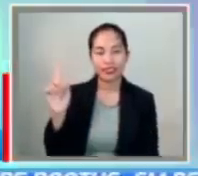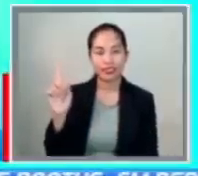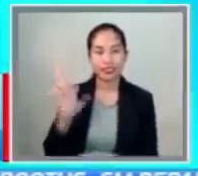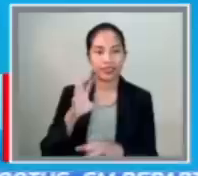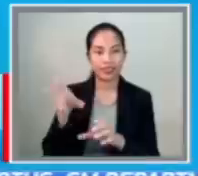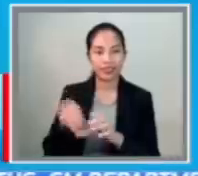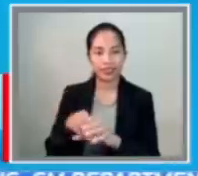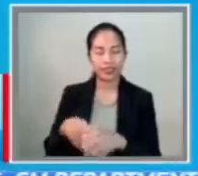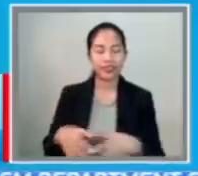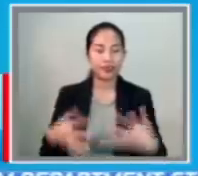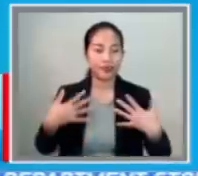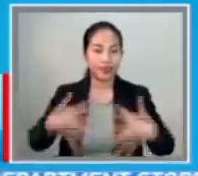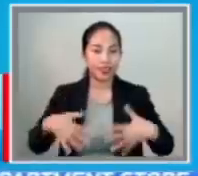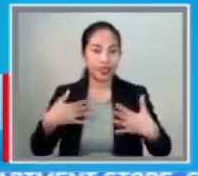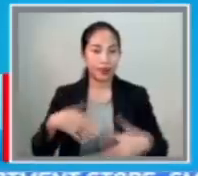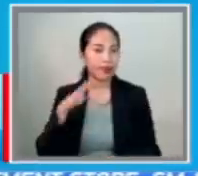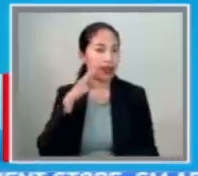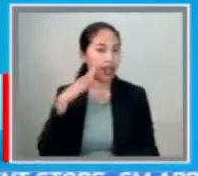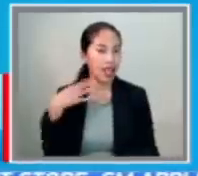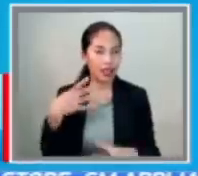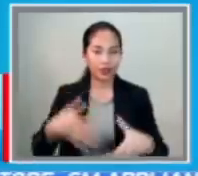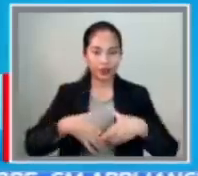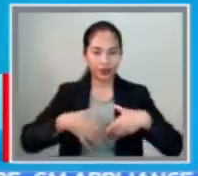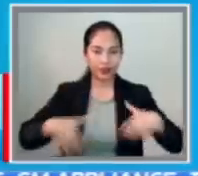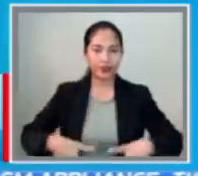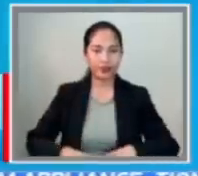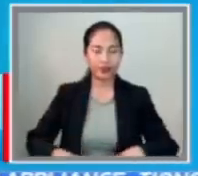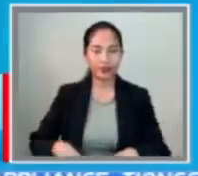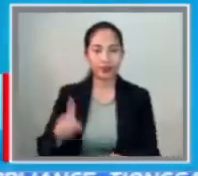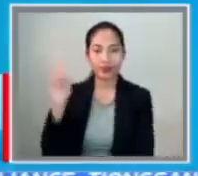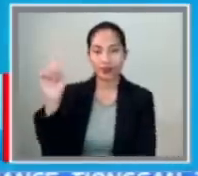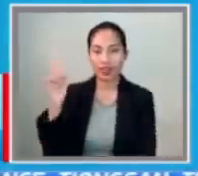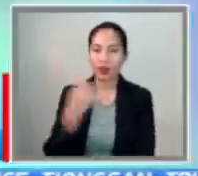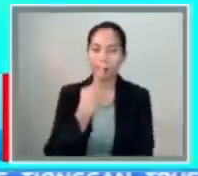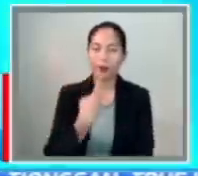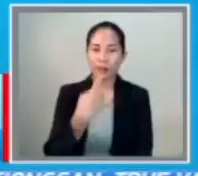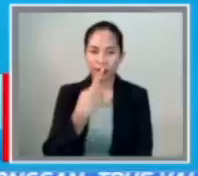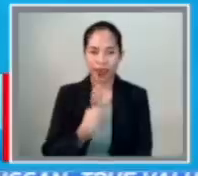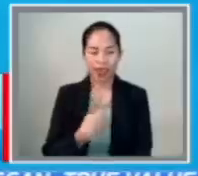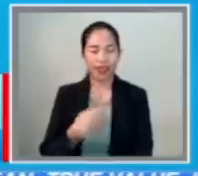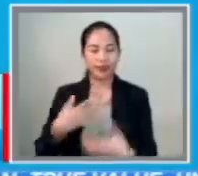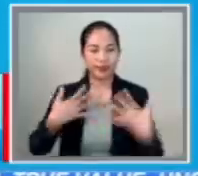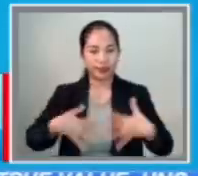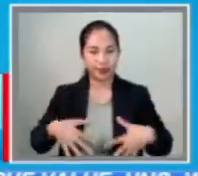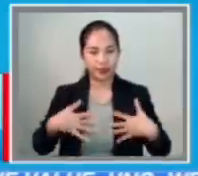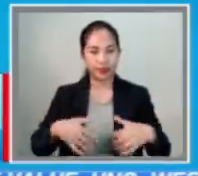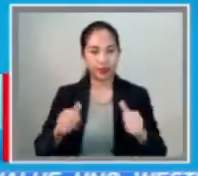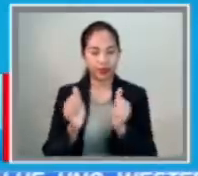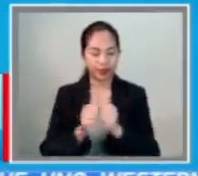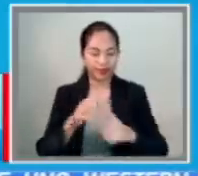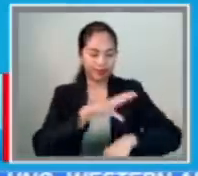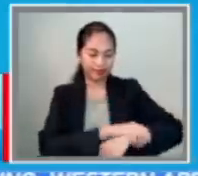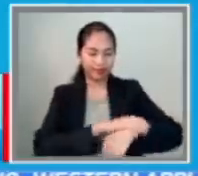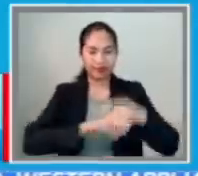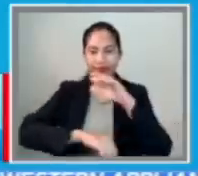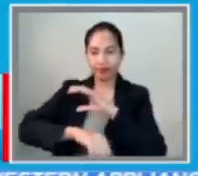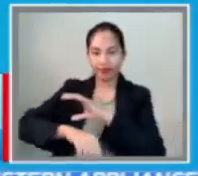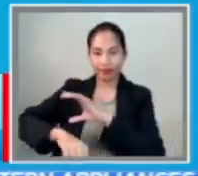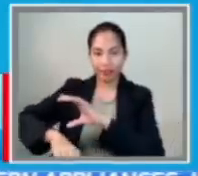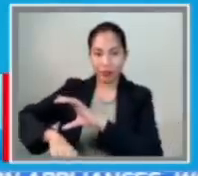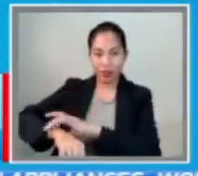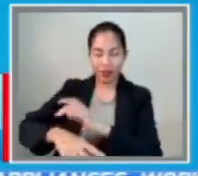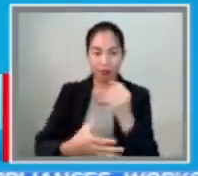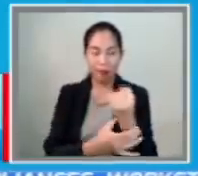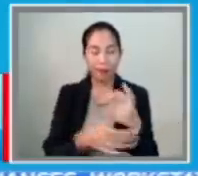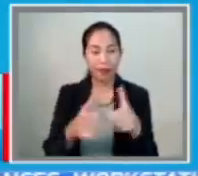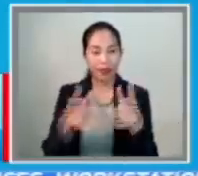bikini. Si Brooke Snyder suot ang kanyang red one piece at malalaking bracelet. At last but not the least, Megan Fox na